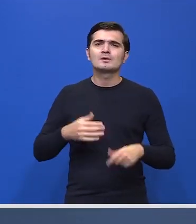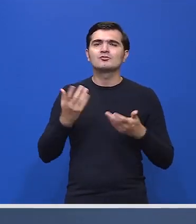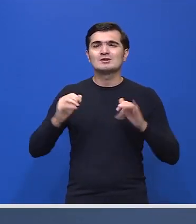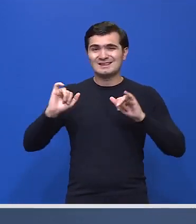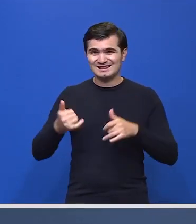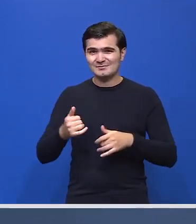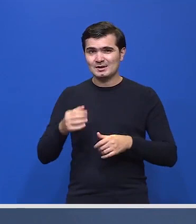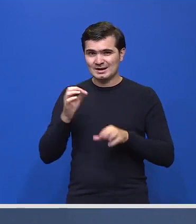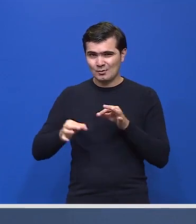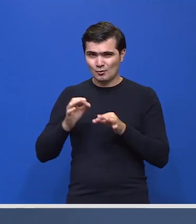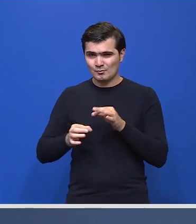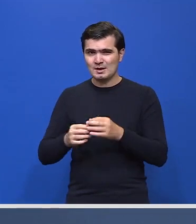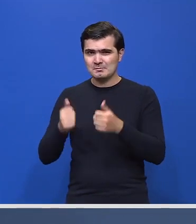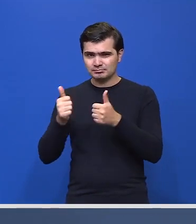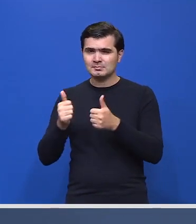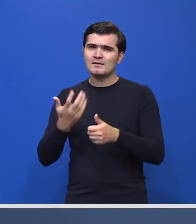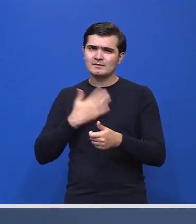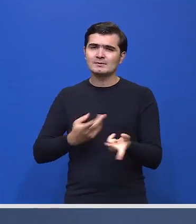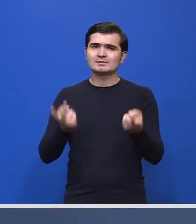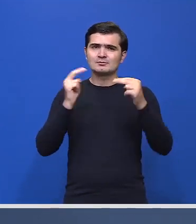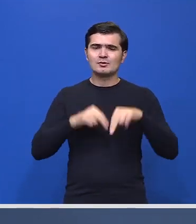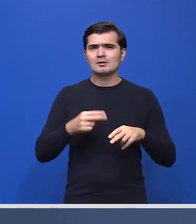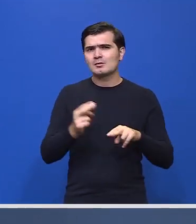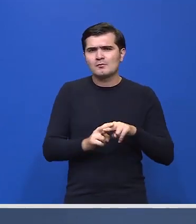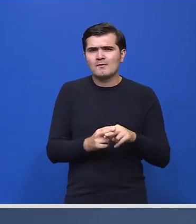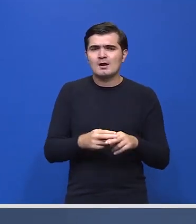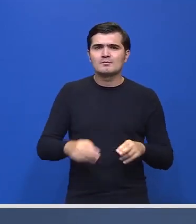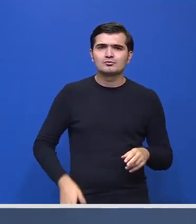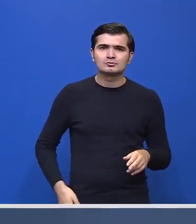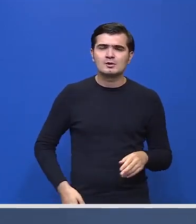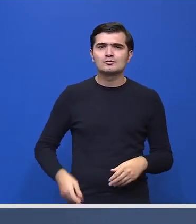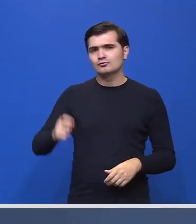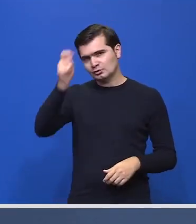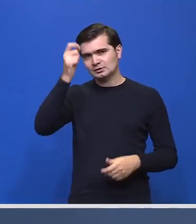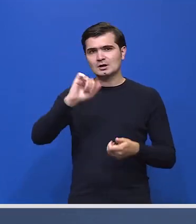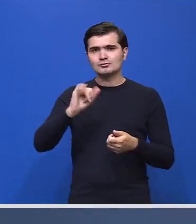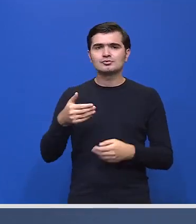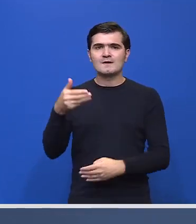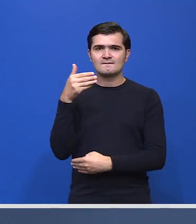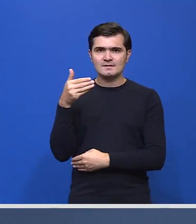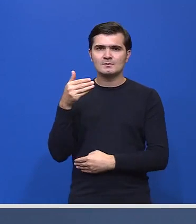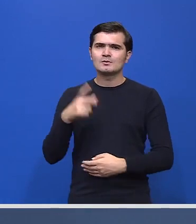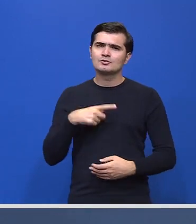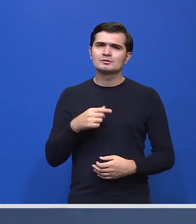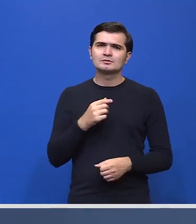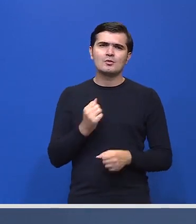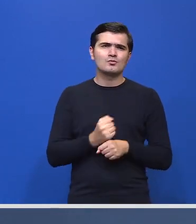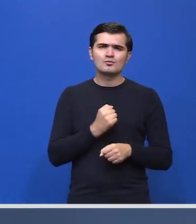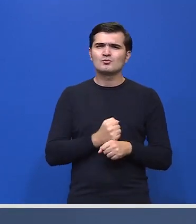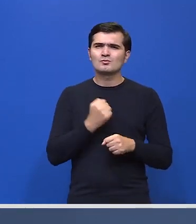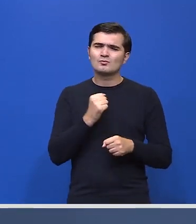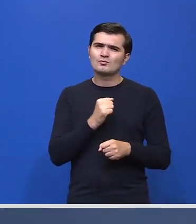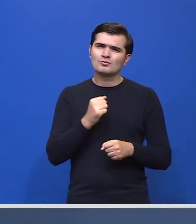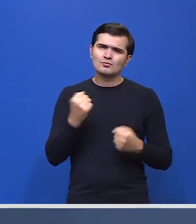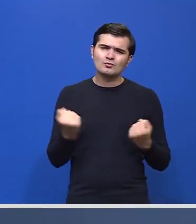benefic în economie să se întoarcă într-un fel în buzunarul cetățeanului, dar și al companiilor. Este o chestiune foarte dificilă, pentru că,